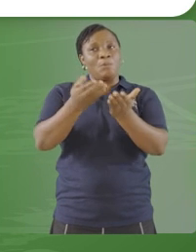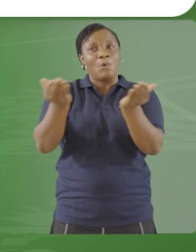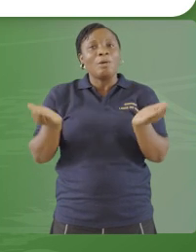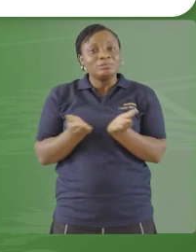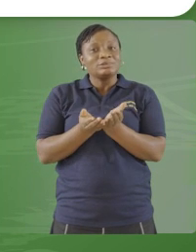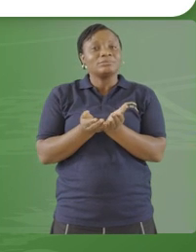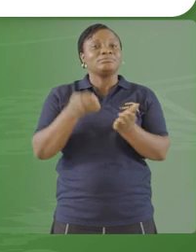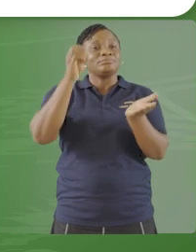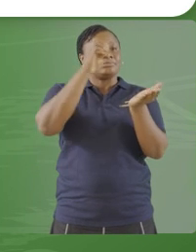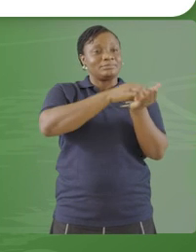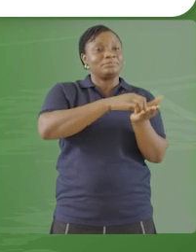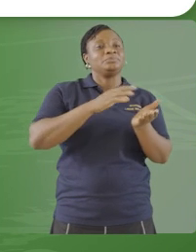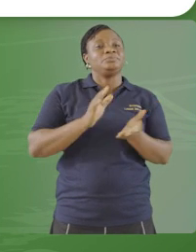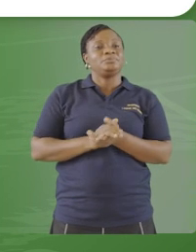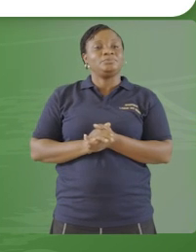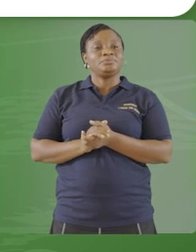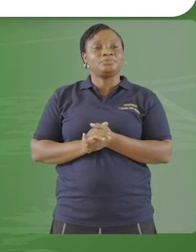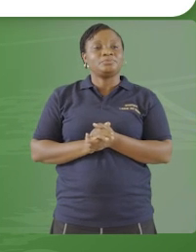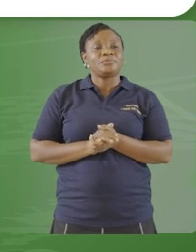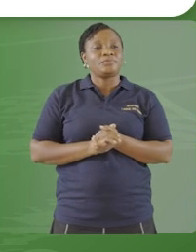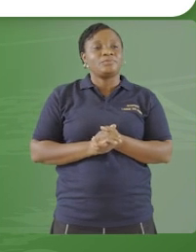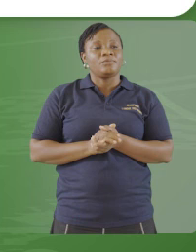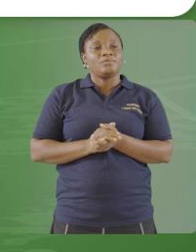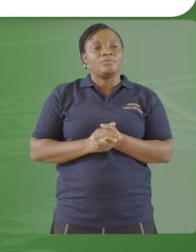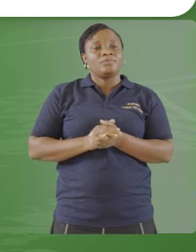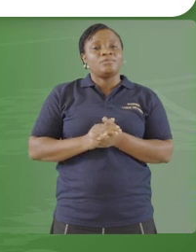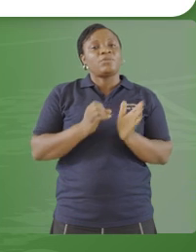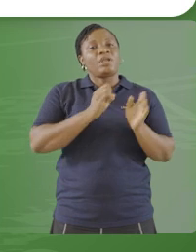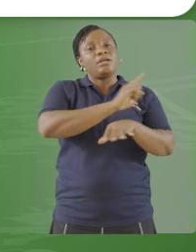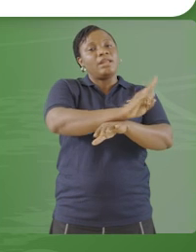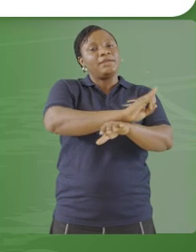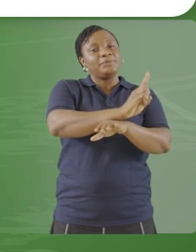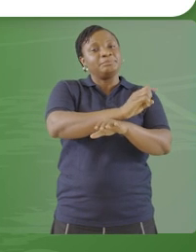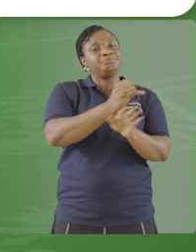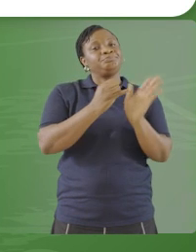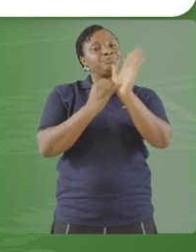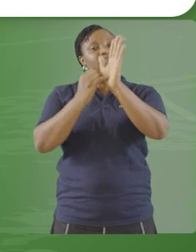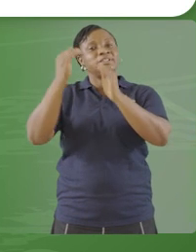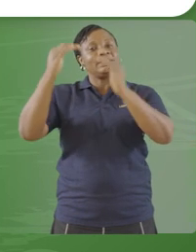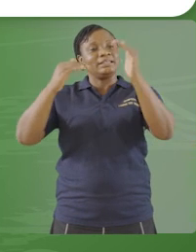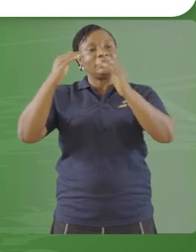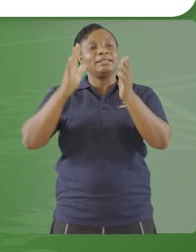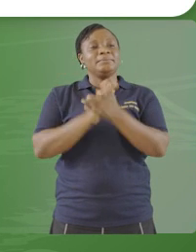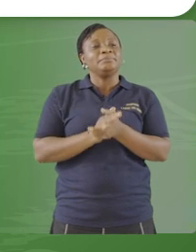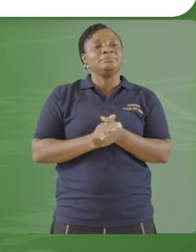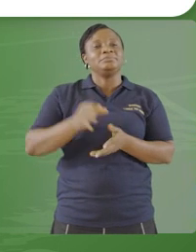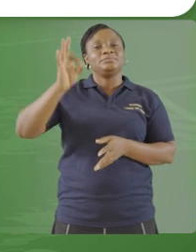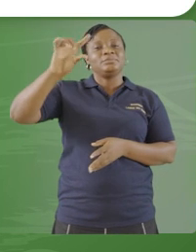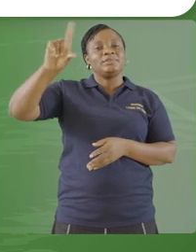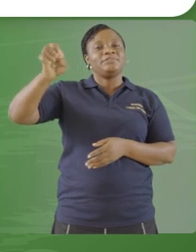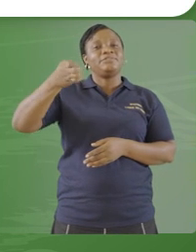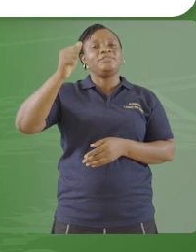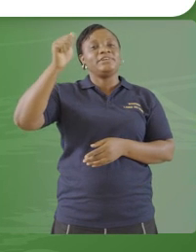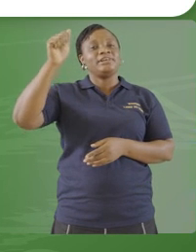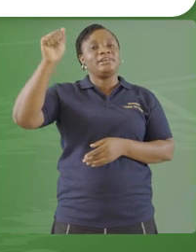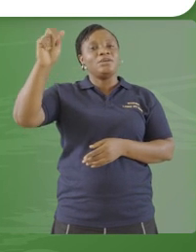L'aiguille indique l'équilibre. Le fléau est une barre fixe.